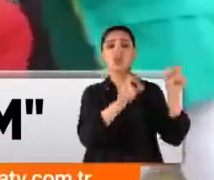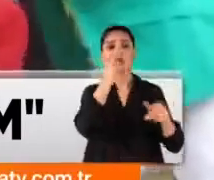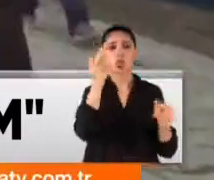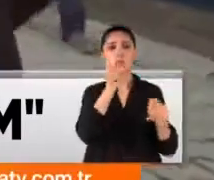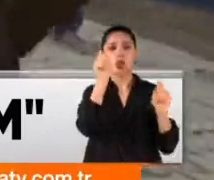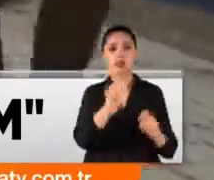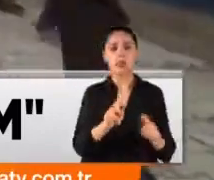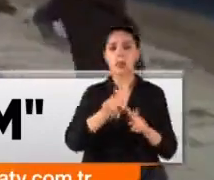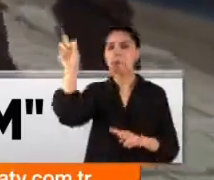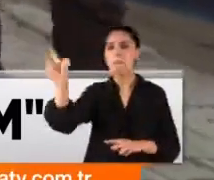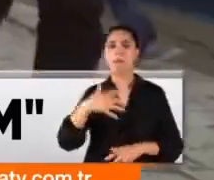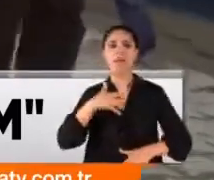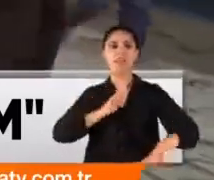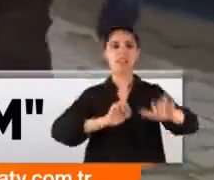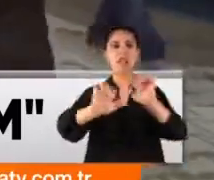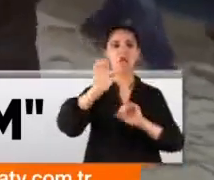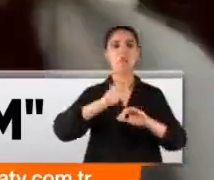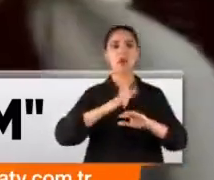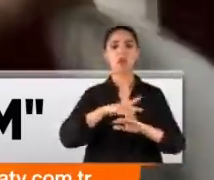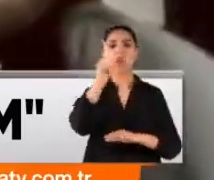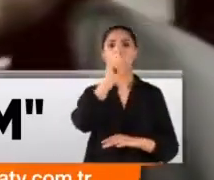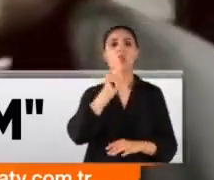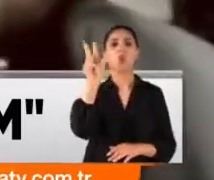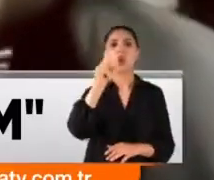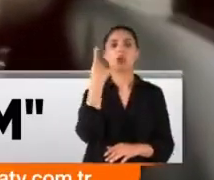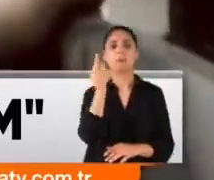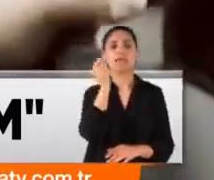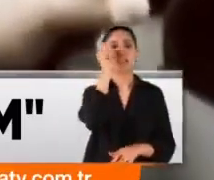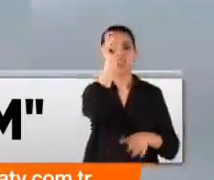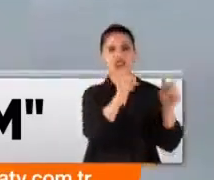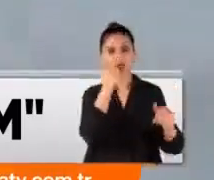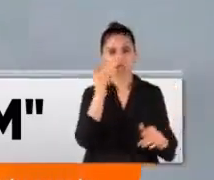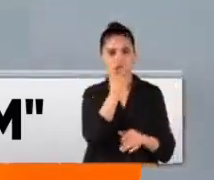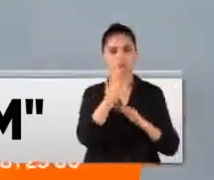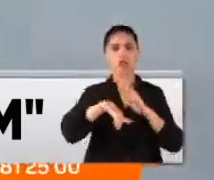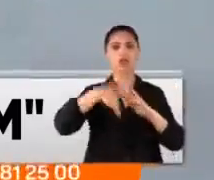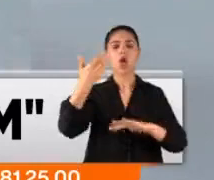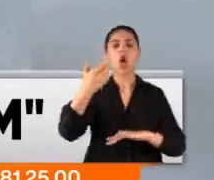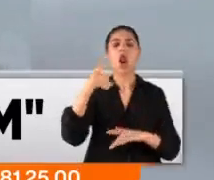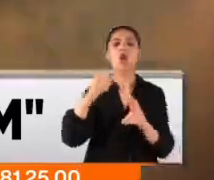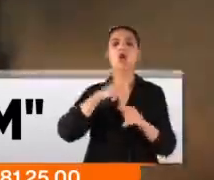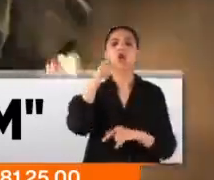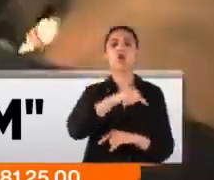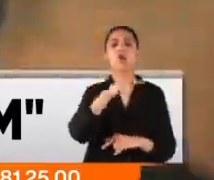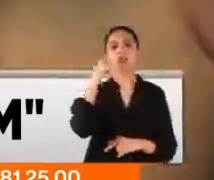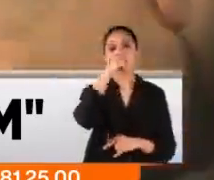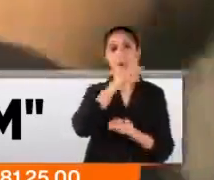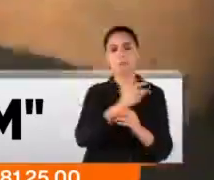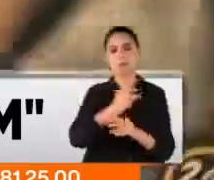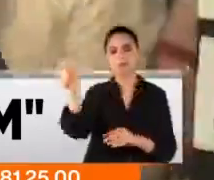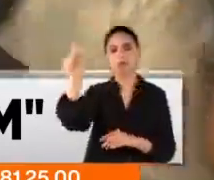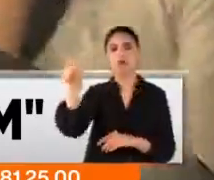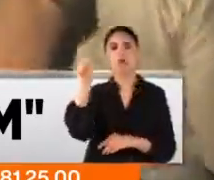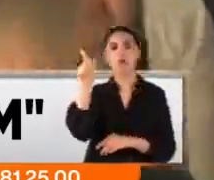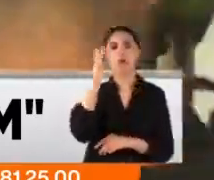kendini bu sözlerle savundu 132000 kişiyi dolandırmış ardından Güney Amerika'ya Firar etmişti tosuncuğun Güney Amerika